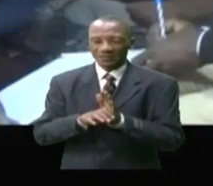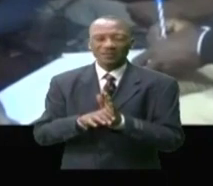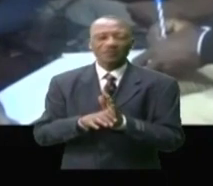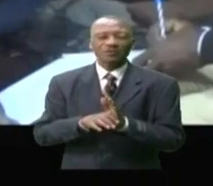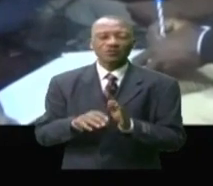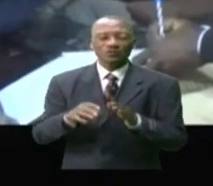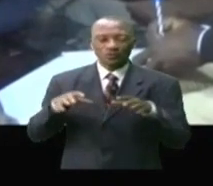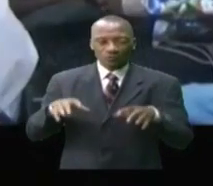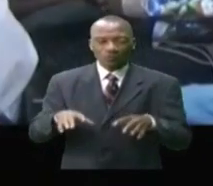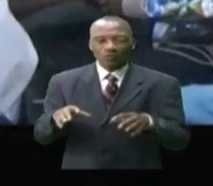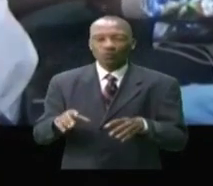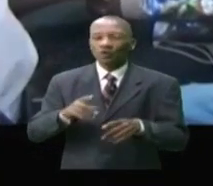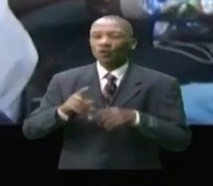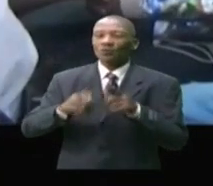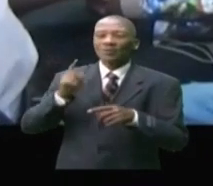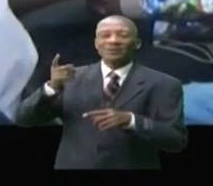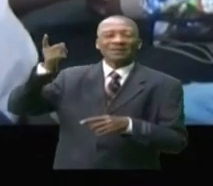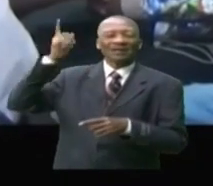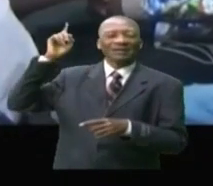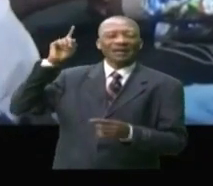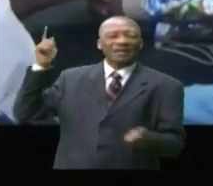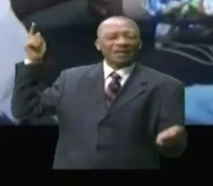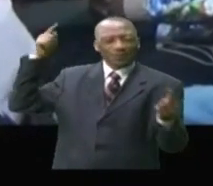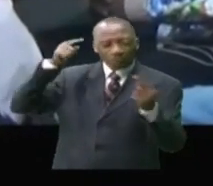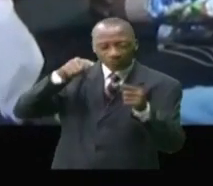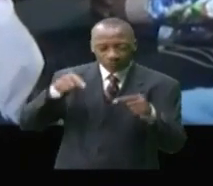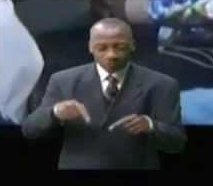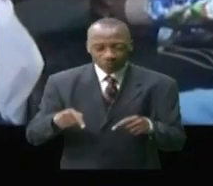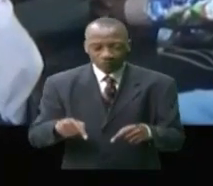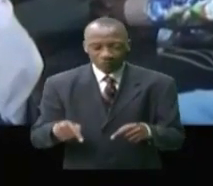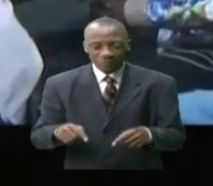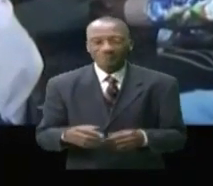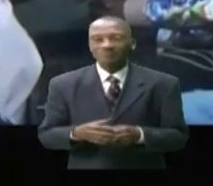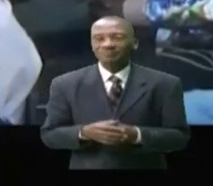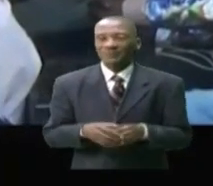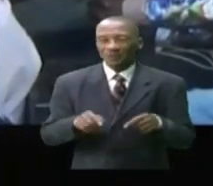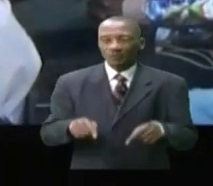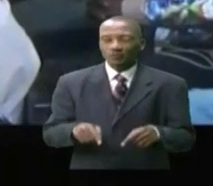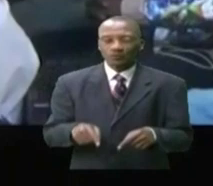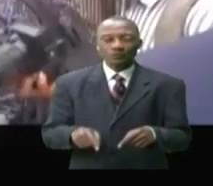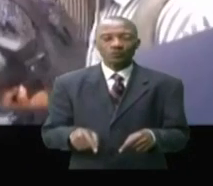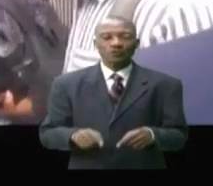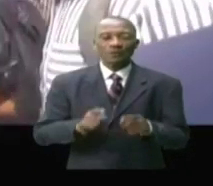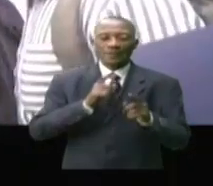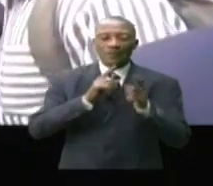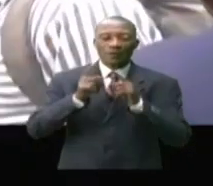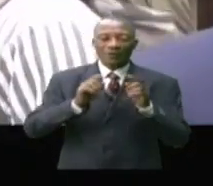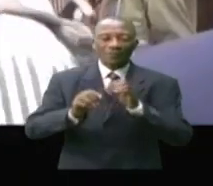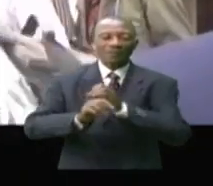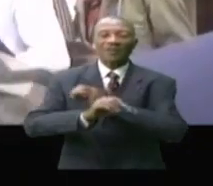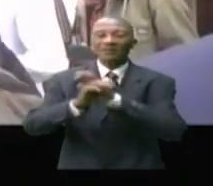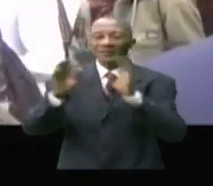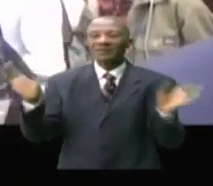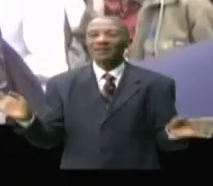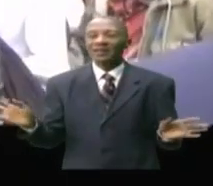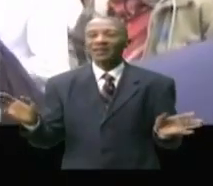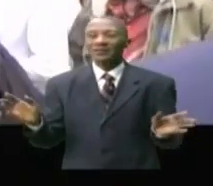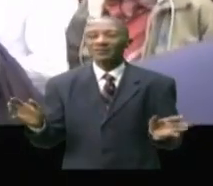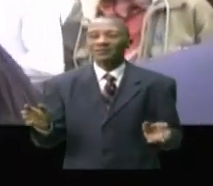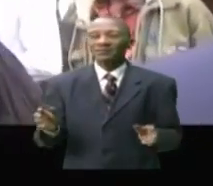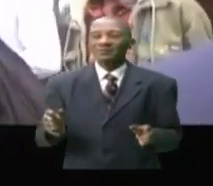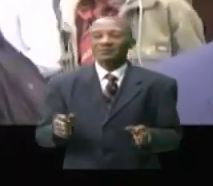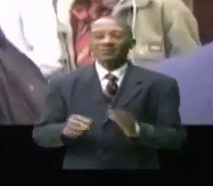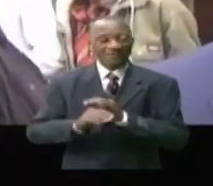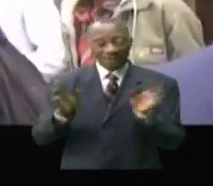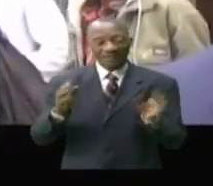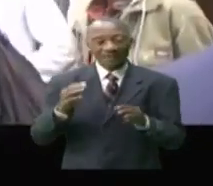le rappelle le thème, aujourd'hui le thème était clair, l'État un territoire en quête d'État vers un État territoire, de son, mais